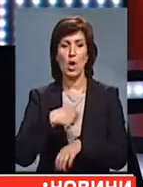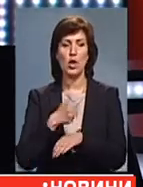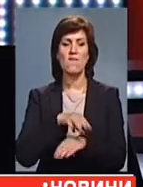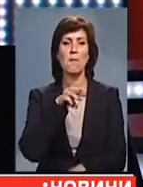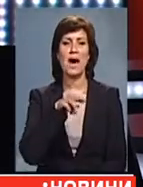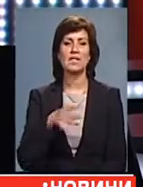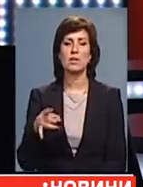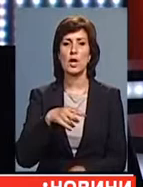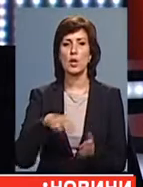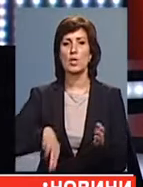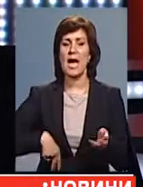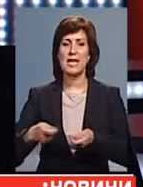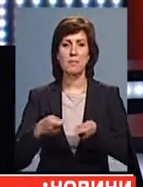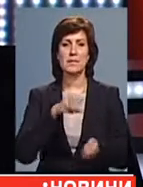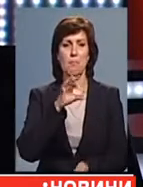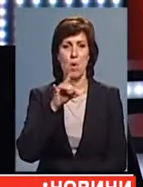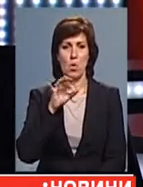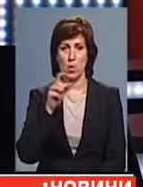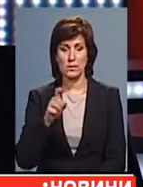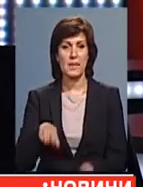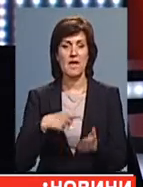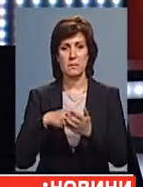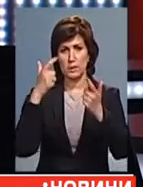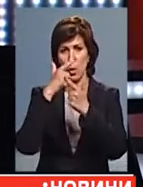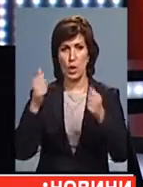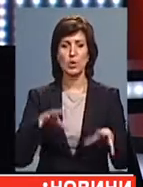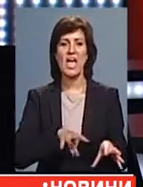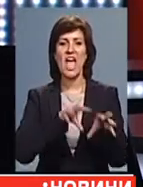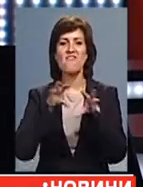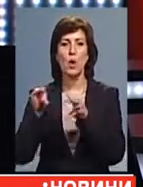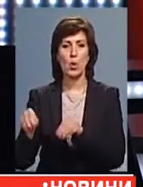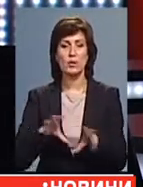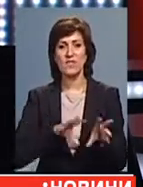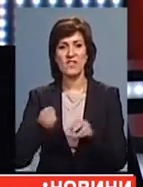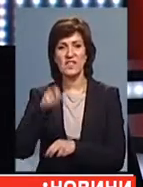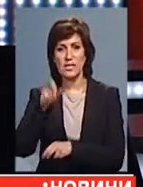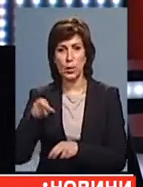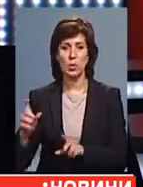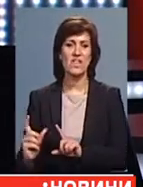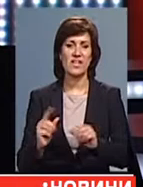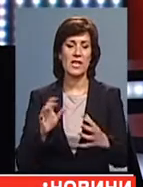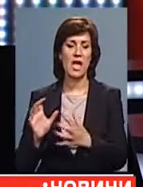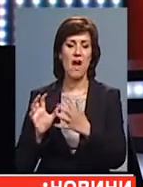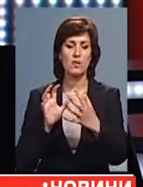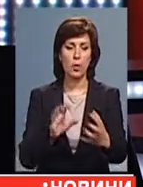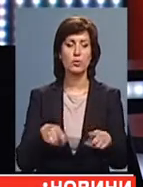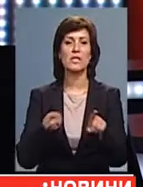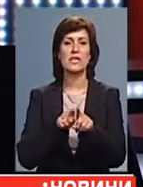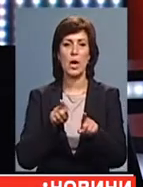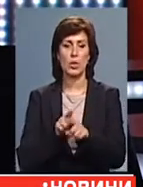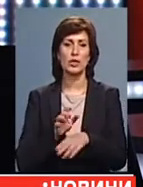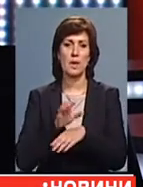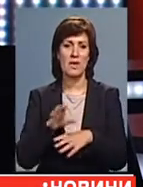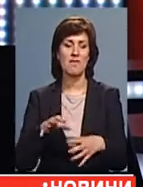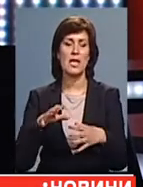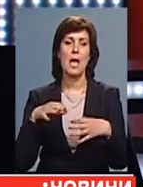Мар'їнської районної адміністрації Володимир Мороз. У місті оголошено евакуацію. Щоб вивезти людей, туди вже виїхали автобуси, також направили машини